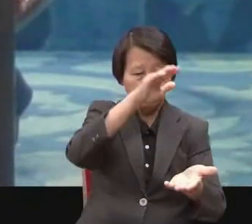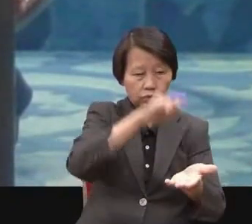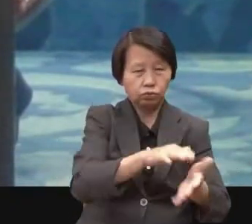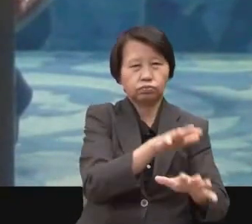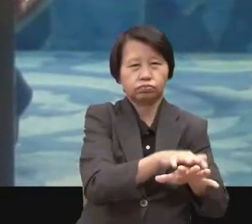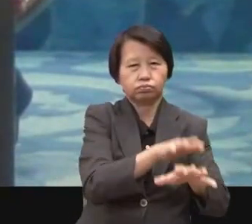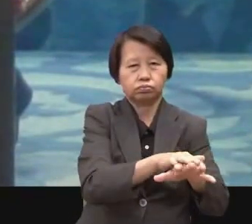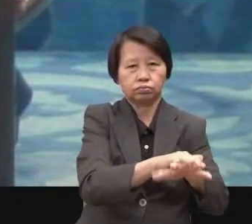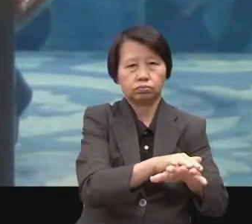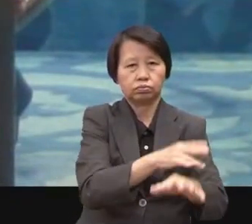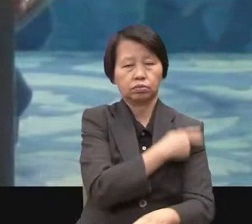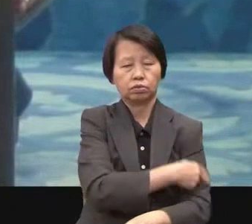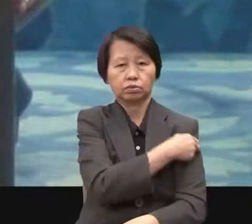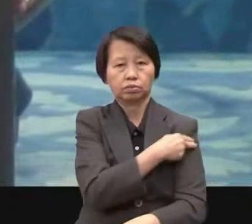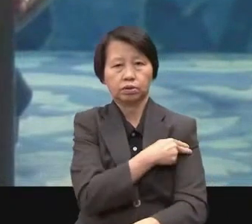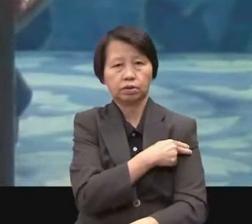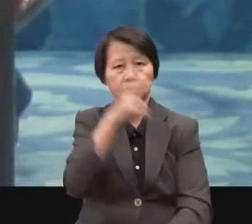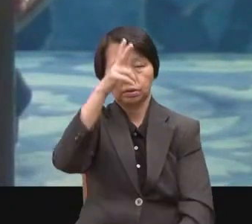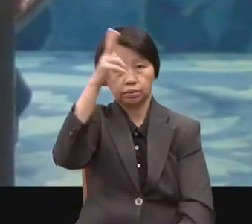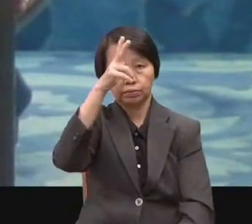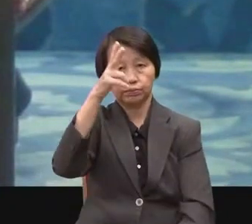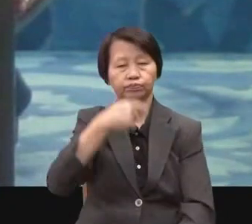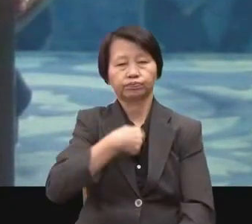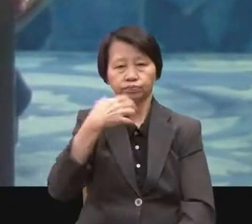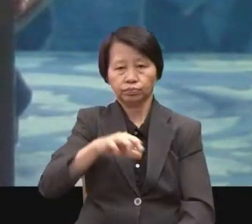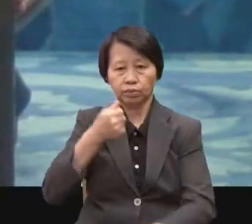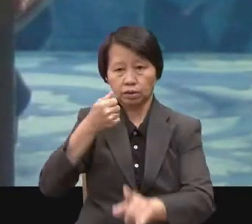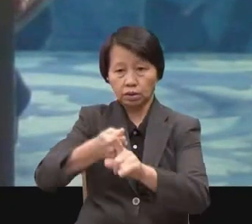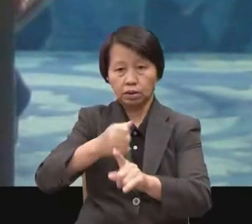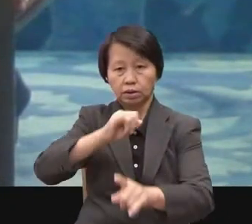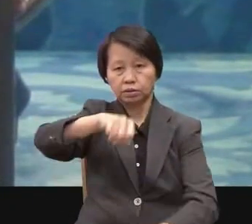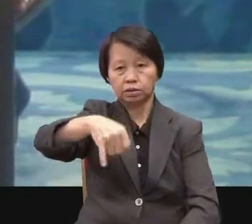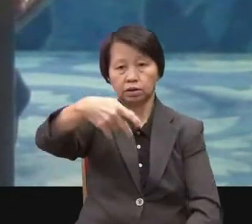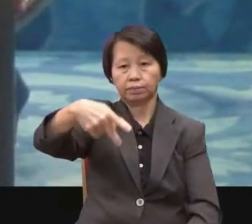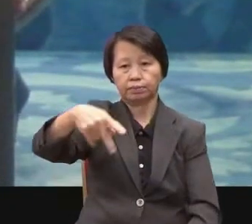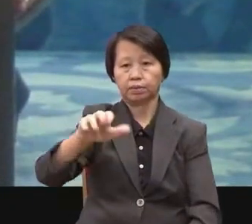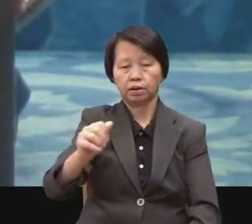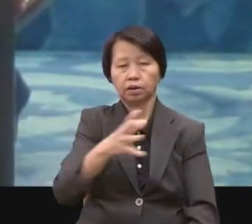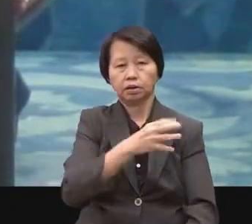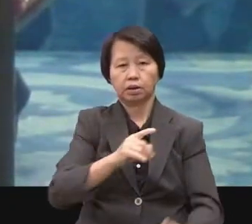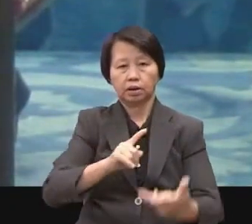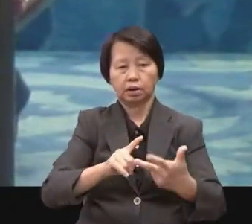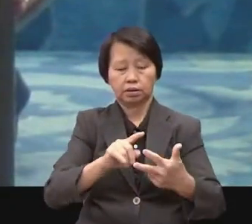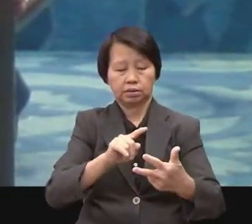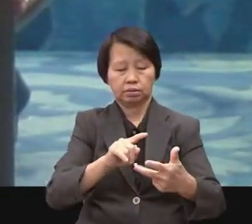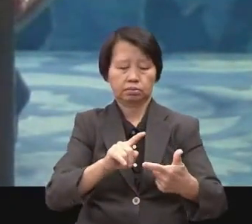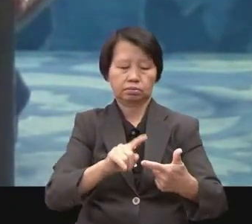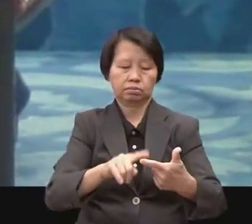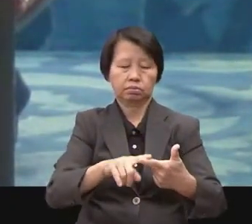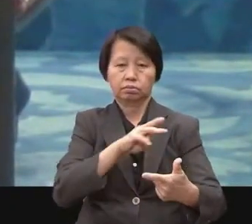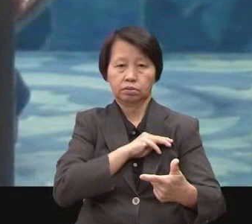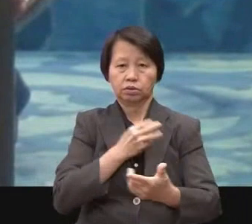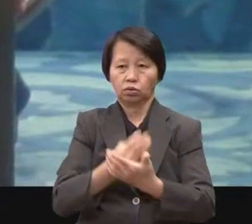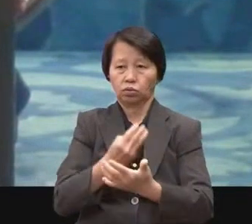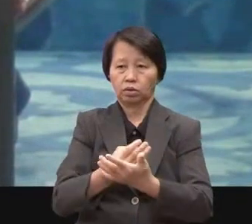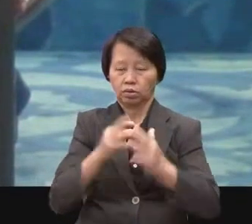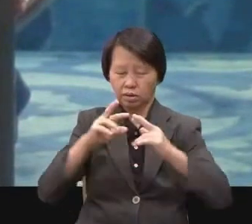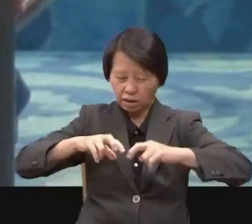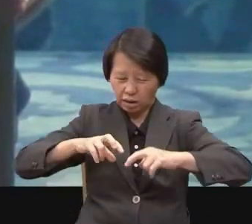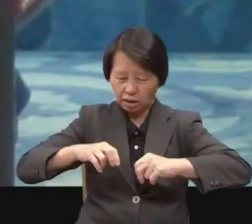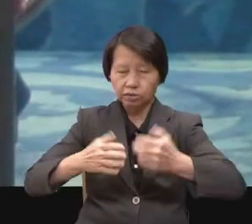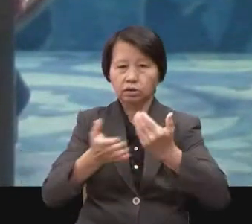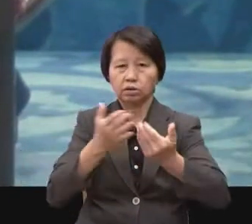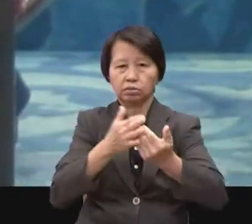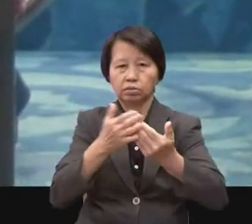kesesakan hospita kerajaan saya juga telah harapan GPI dan kemudian keuangan mengkaji agar kemudahan ini